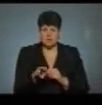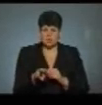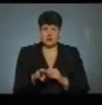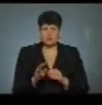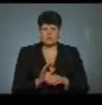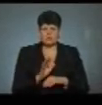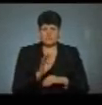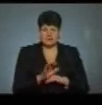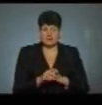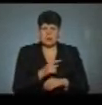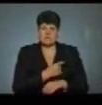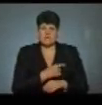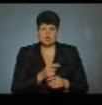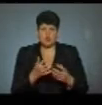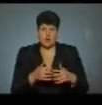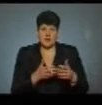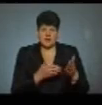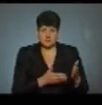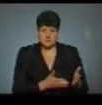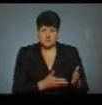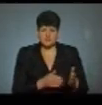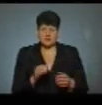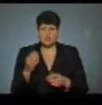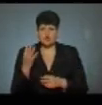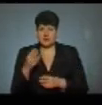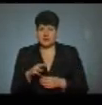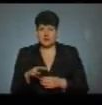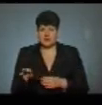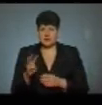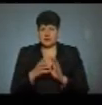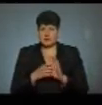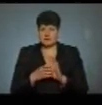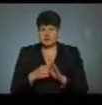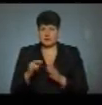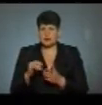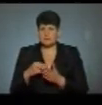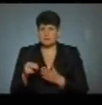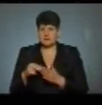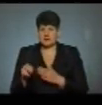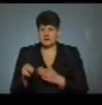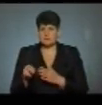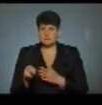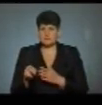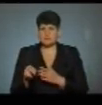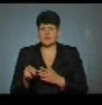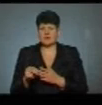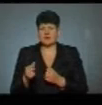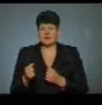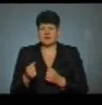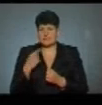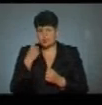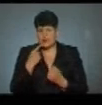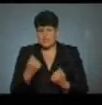на придбання медичного обладнання та 4 мільйони 900 на придбання засобів лікарського захисту.